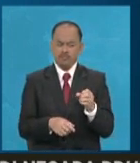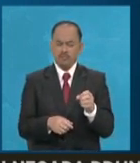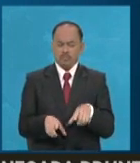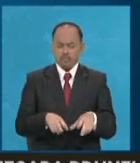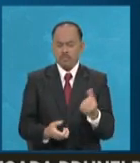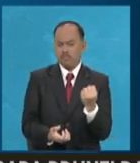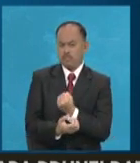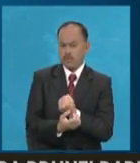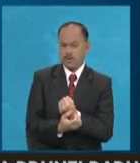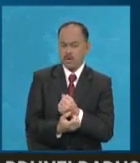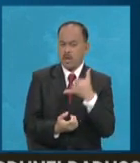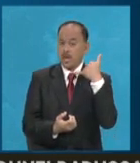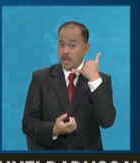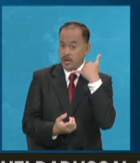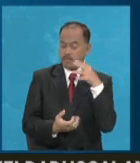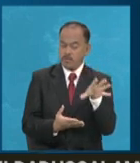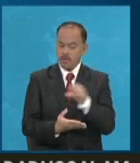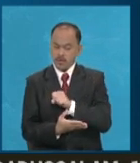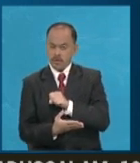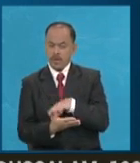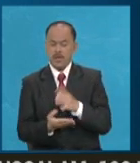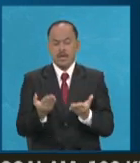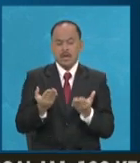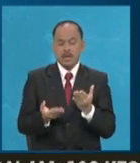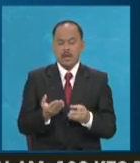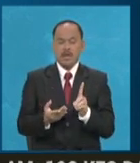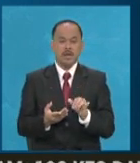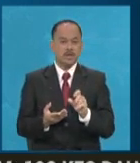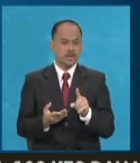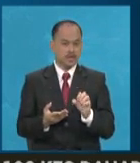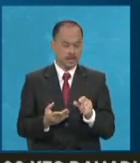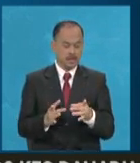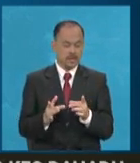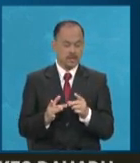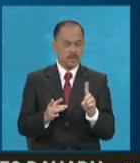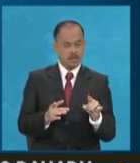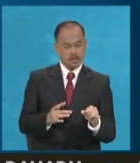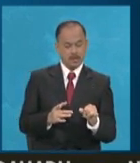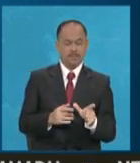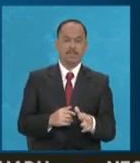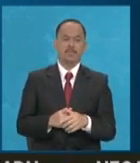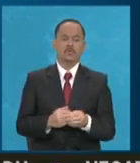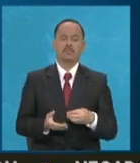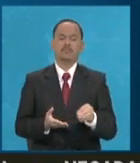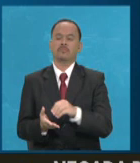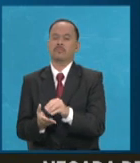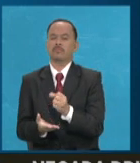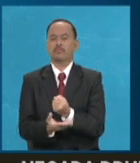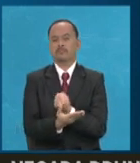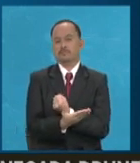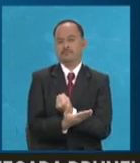beberapa unit telepon serta alat timbangan digital bagi kegunaan kegiatan pengedaran darah